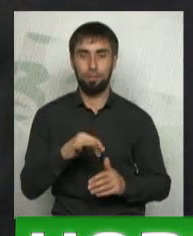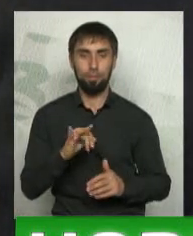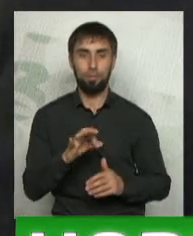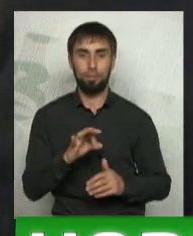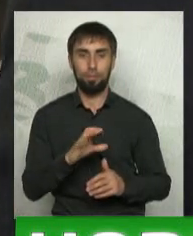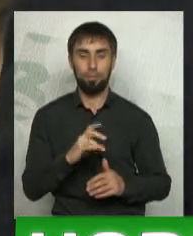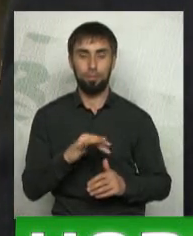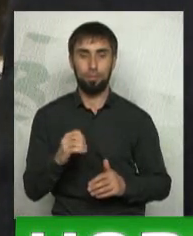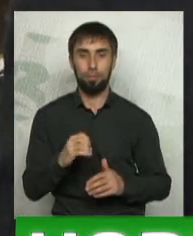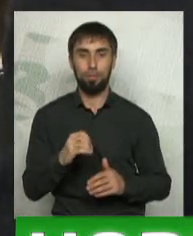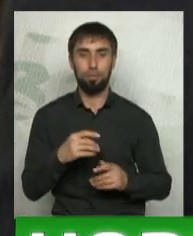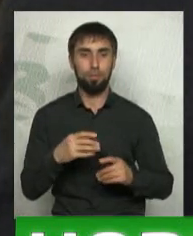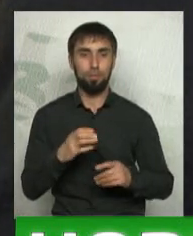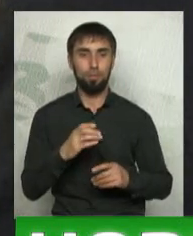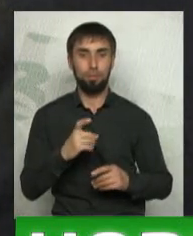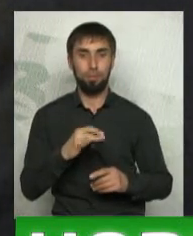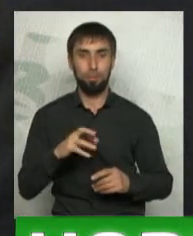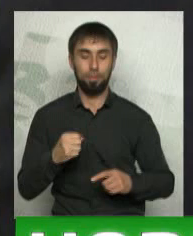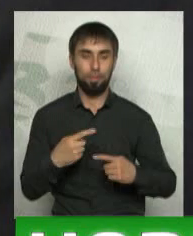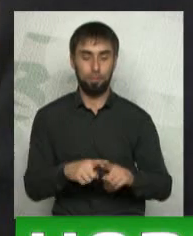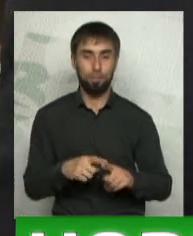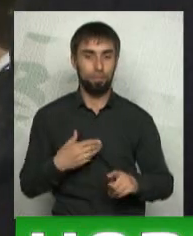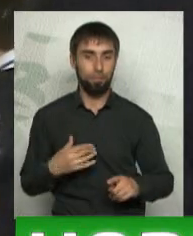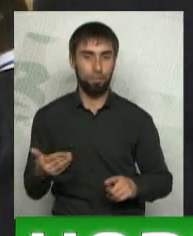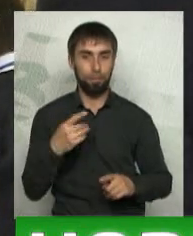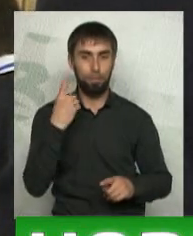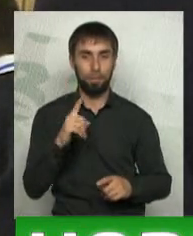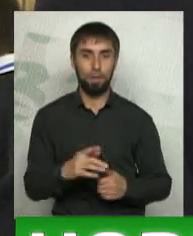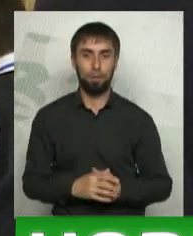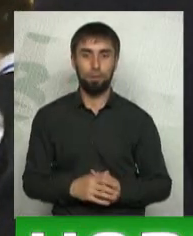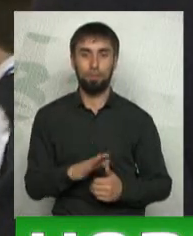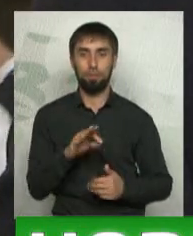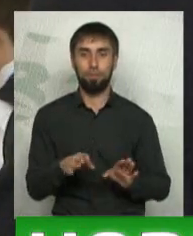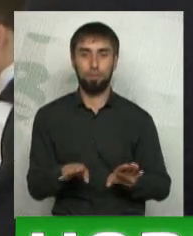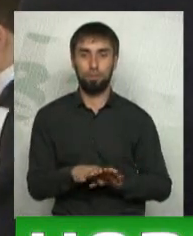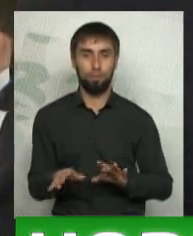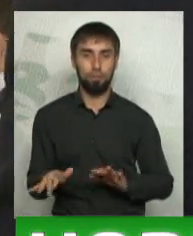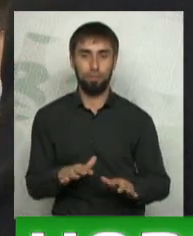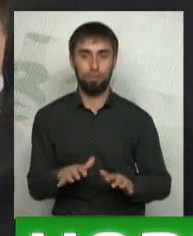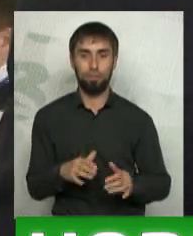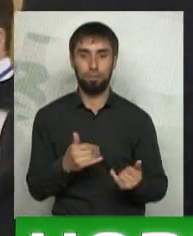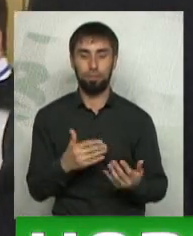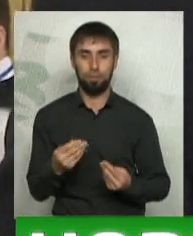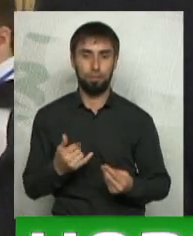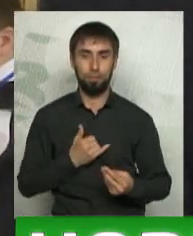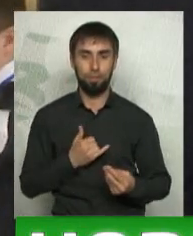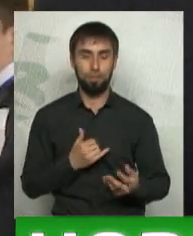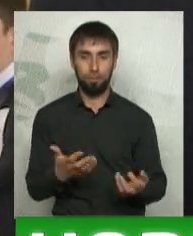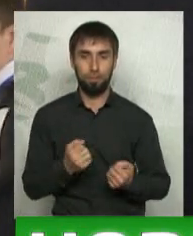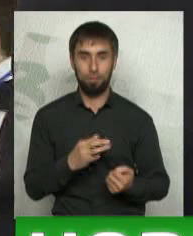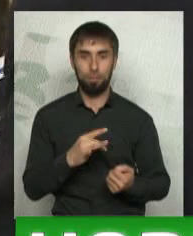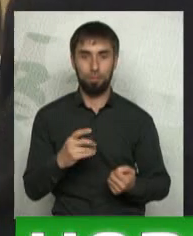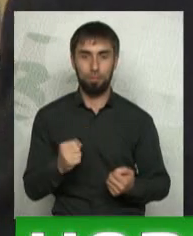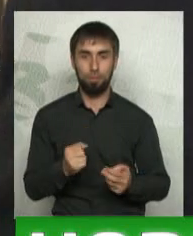основу схемотехники. И нам кажется, что вот такие мероприятия, сегодня у нас принимающая